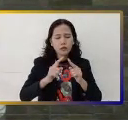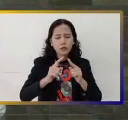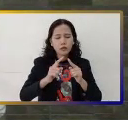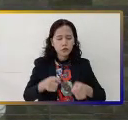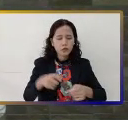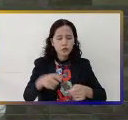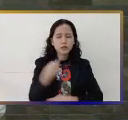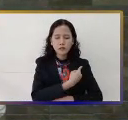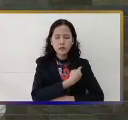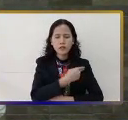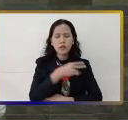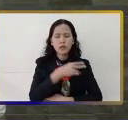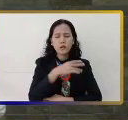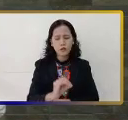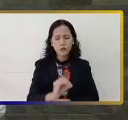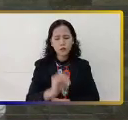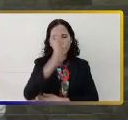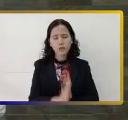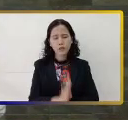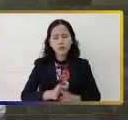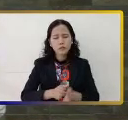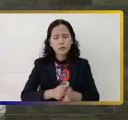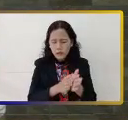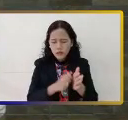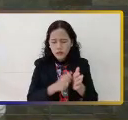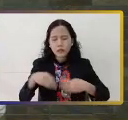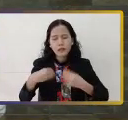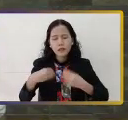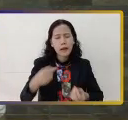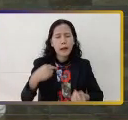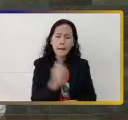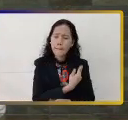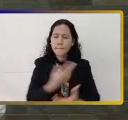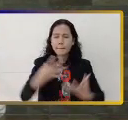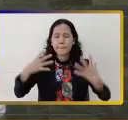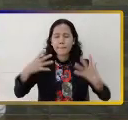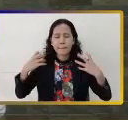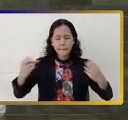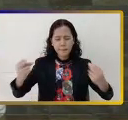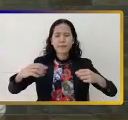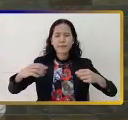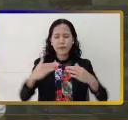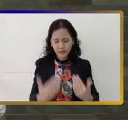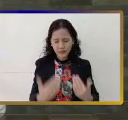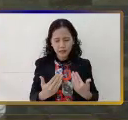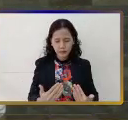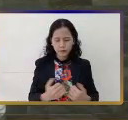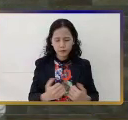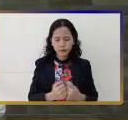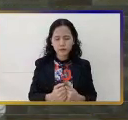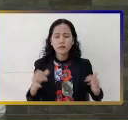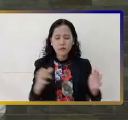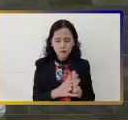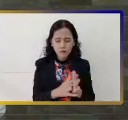please, give us the strength right now. Bigay niyo po sa amin, Panginoon, na kami